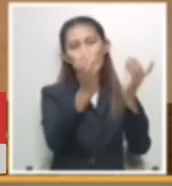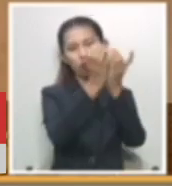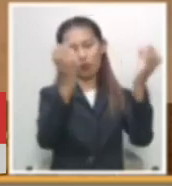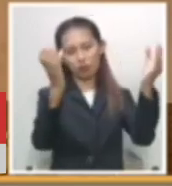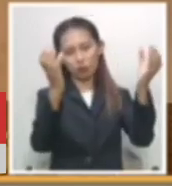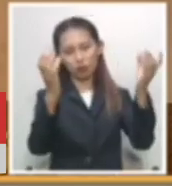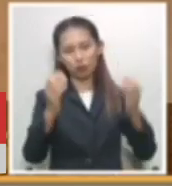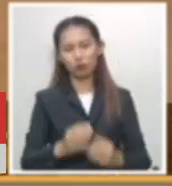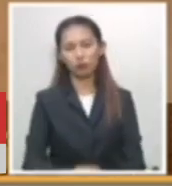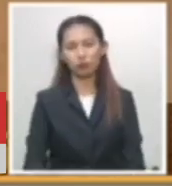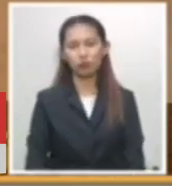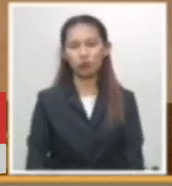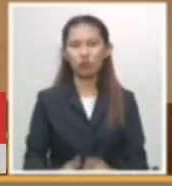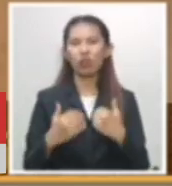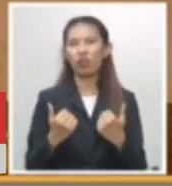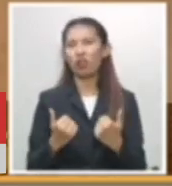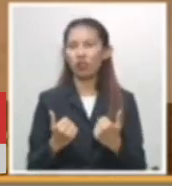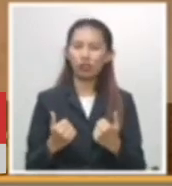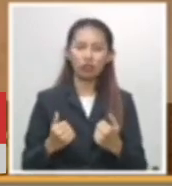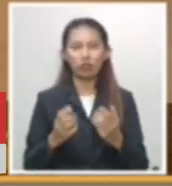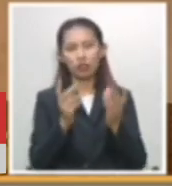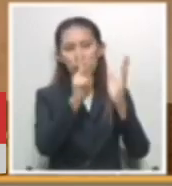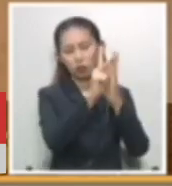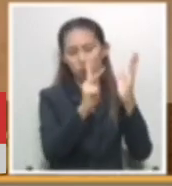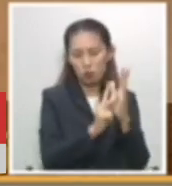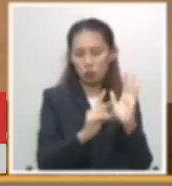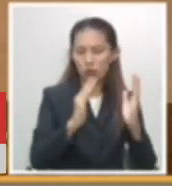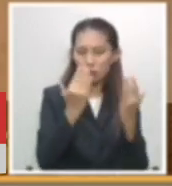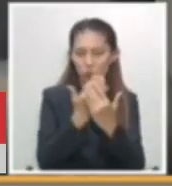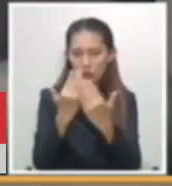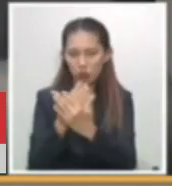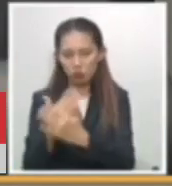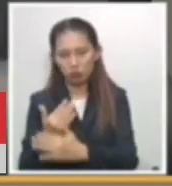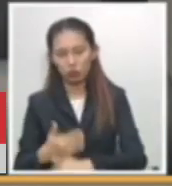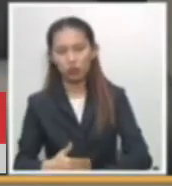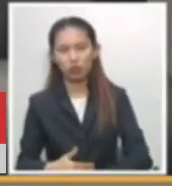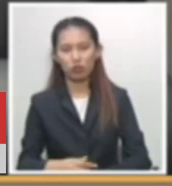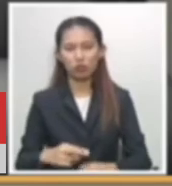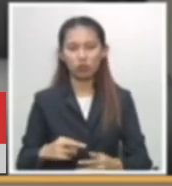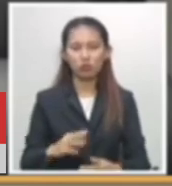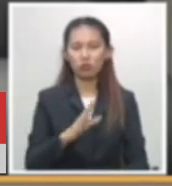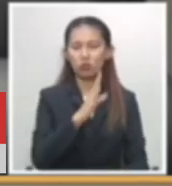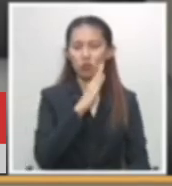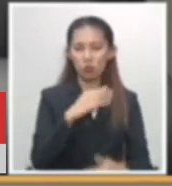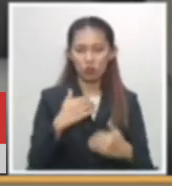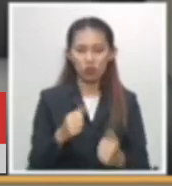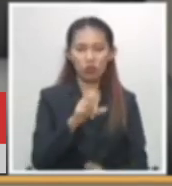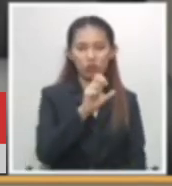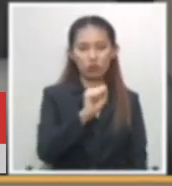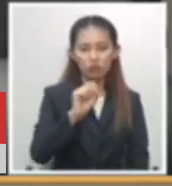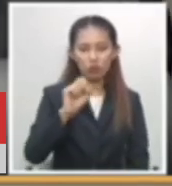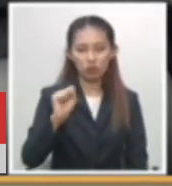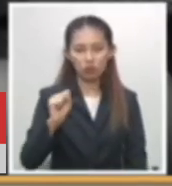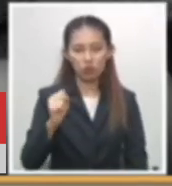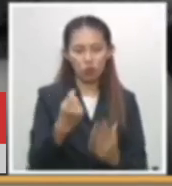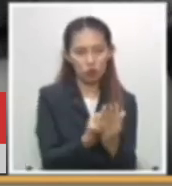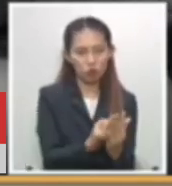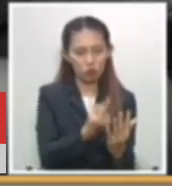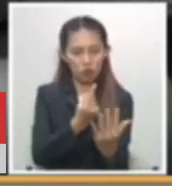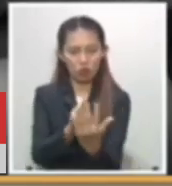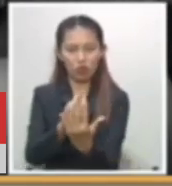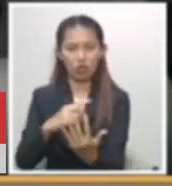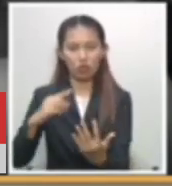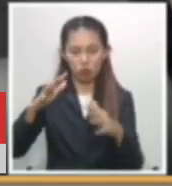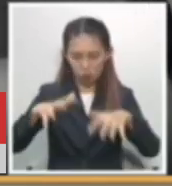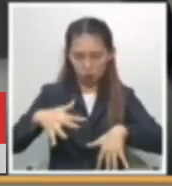ลานี้ไปกันใหญ่แล้วครับถ้าอย่างนี้สมาชิกสภาผู้แทนราษฎรซึ่งเป็นตัวแทนประชาชนมาจากการเลือ